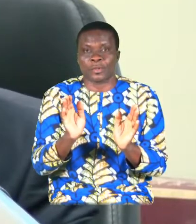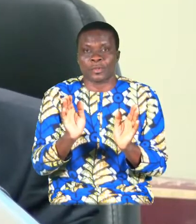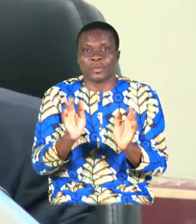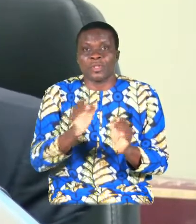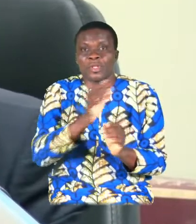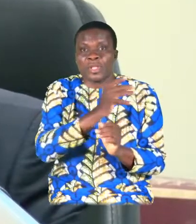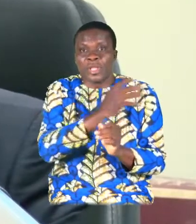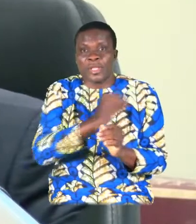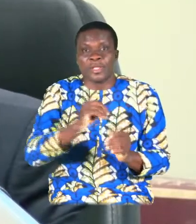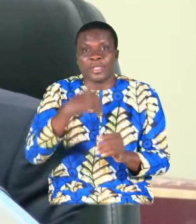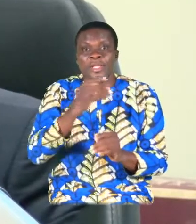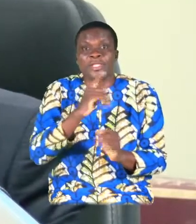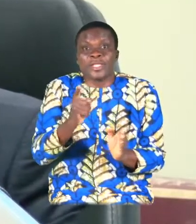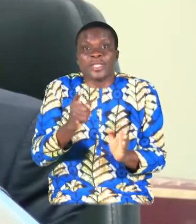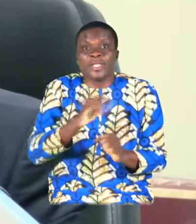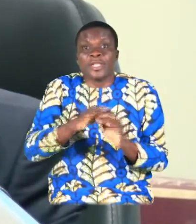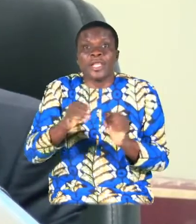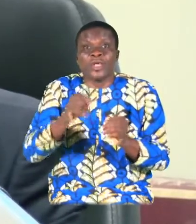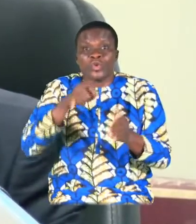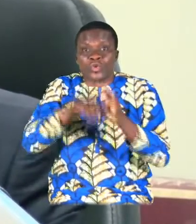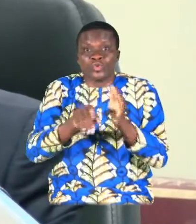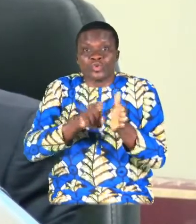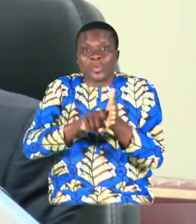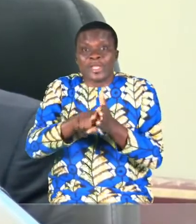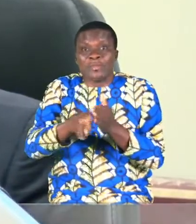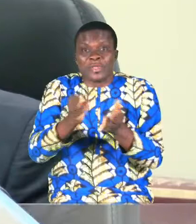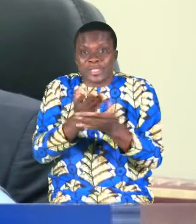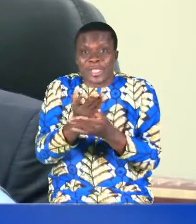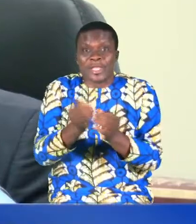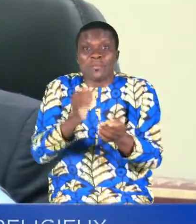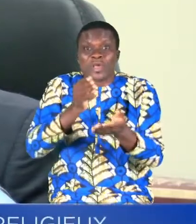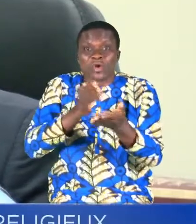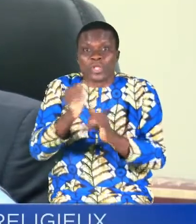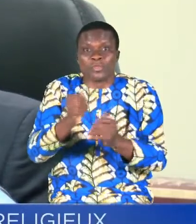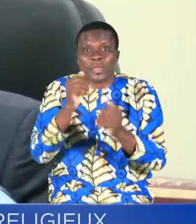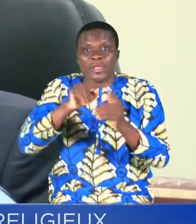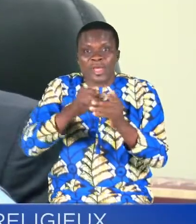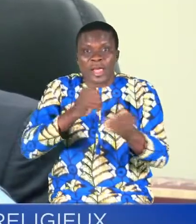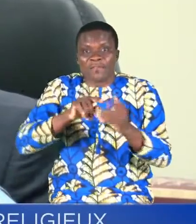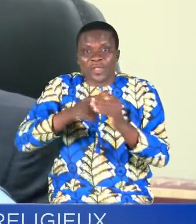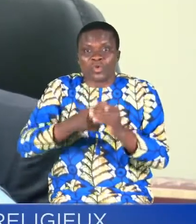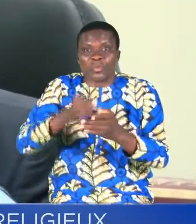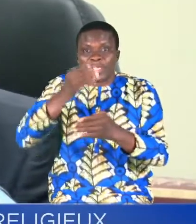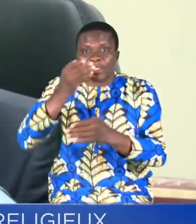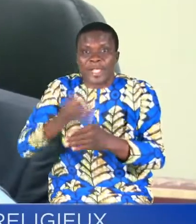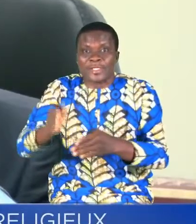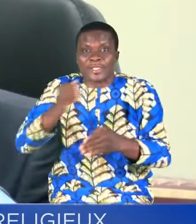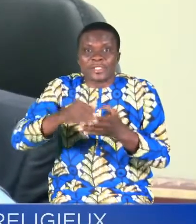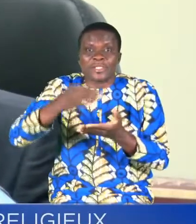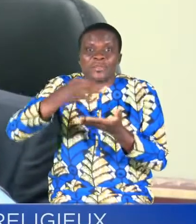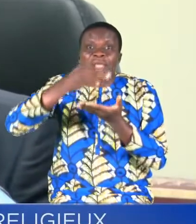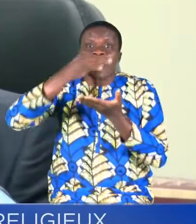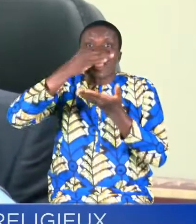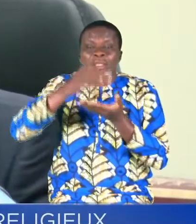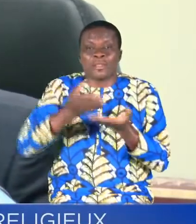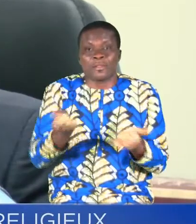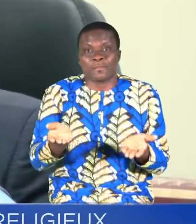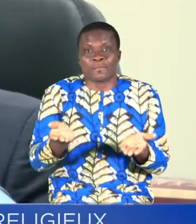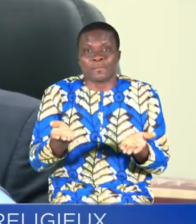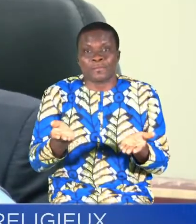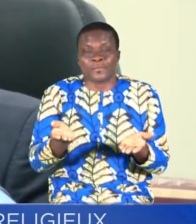et qu'il ne désinfecte pas ses mains correctement avant de commencer la distribution.